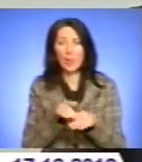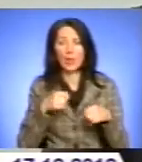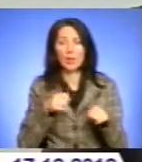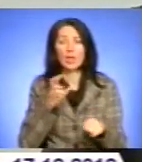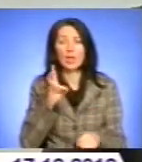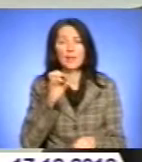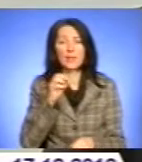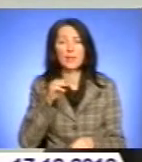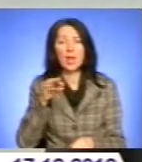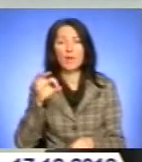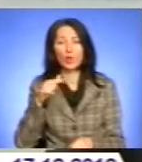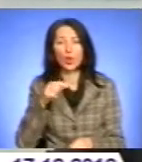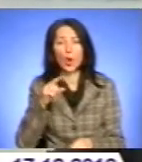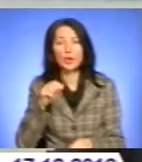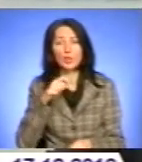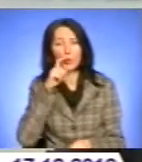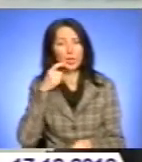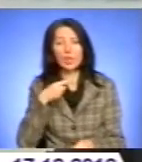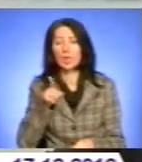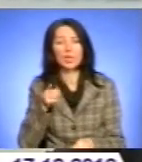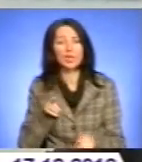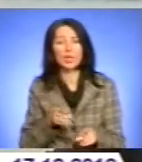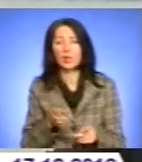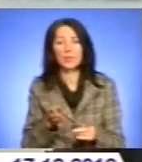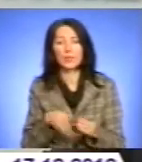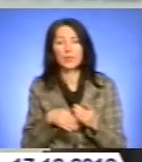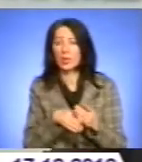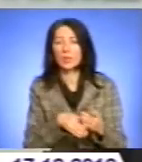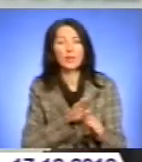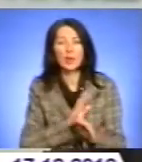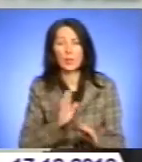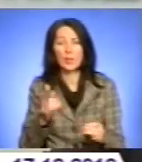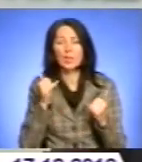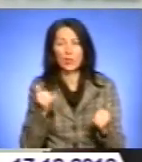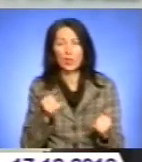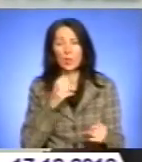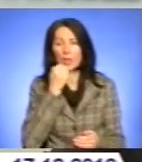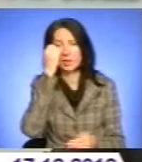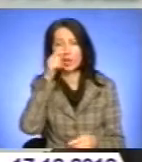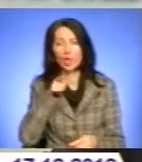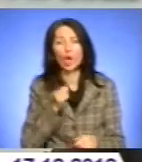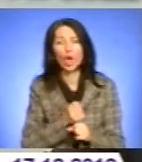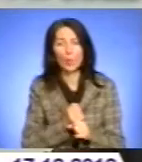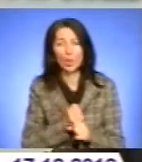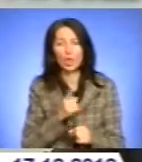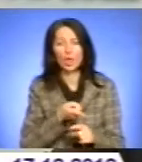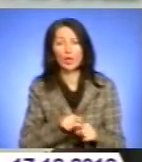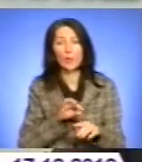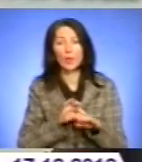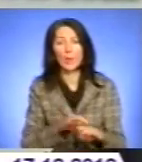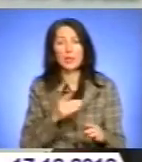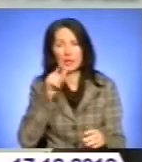других вариантов не было, то сегодня, благодаря той работе, которая проведена, мы знаем, что уже